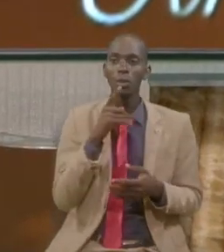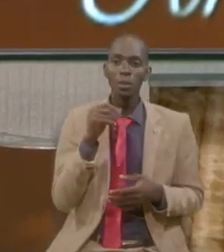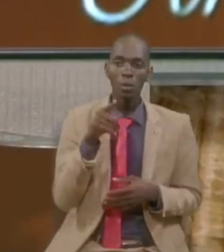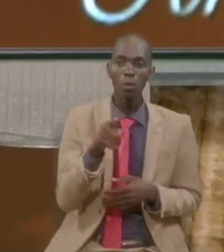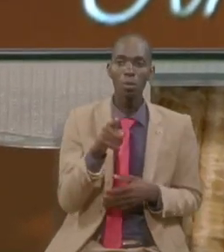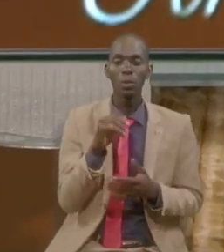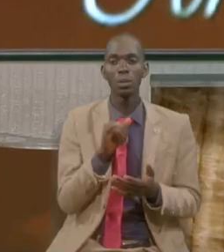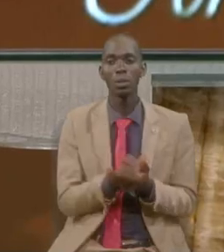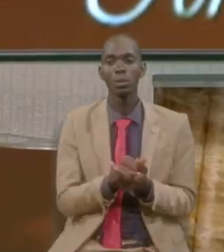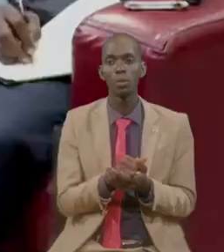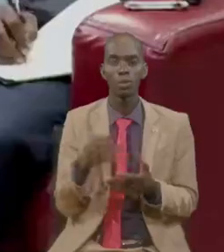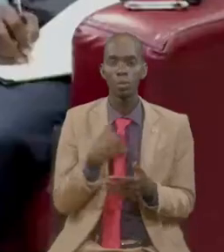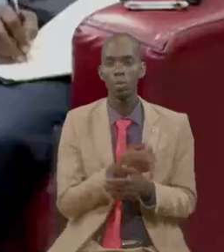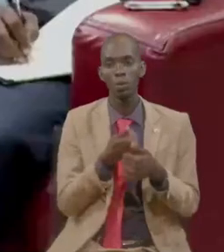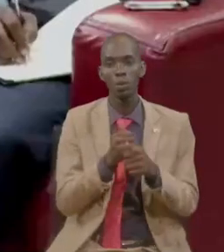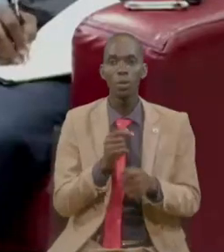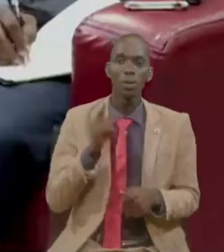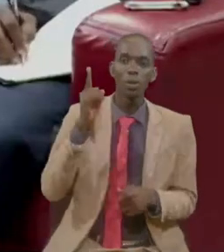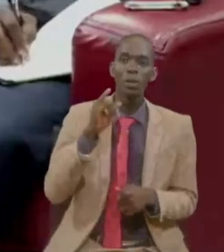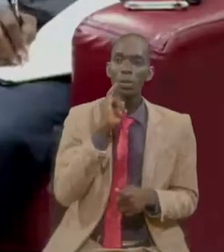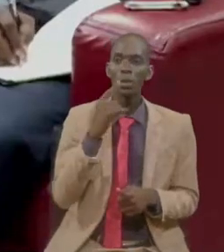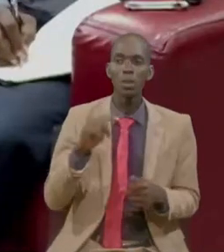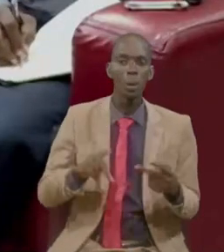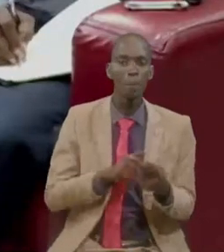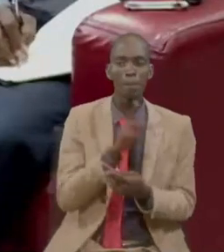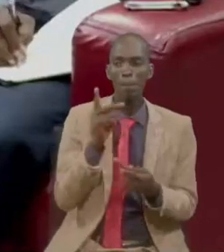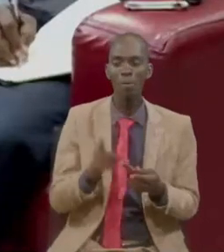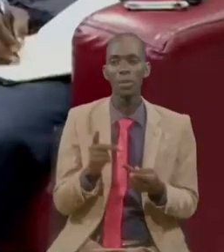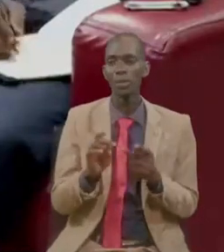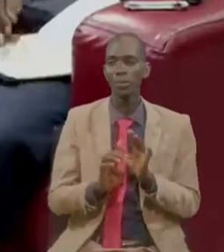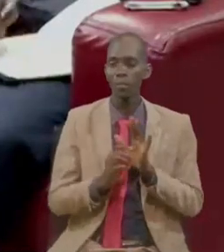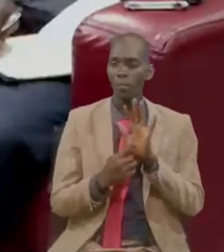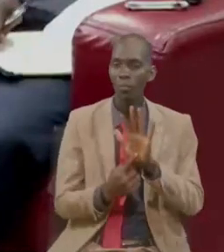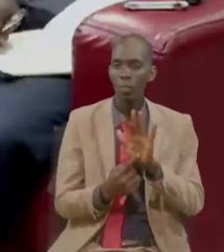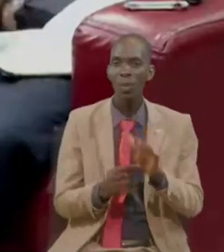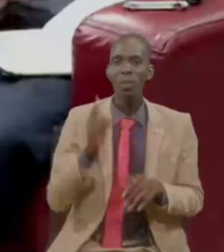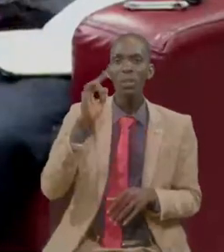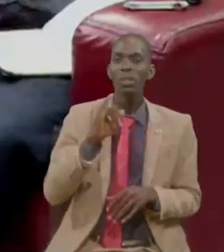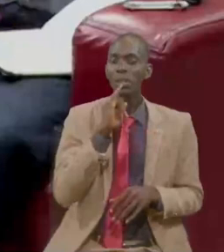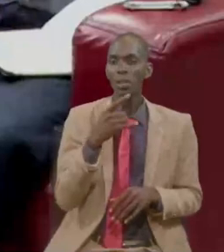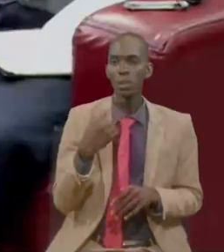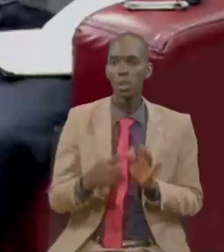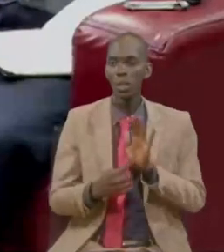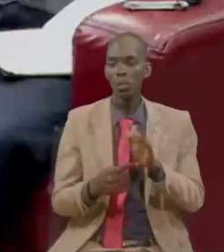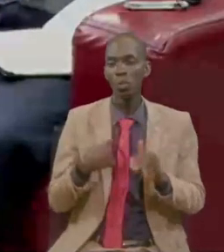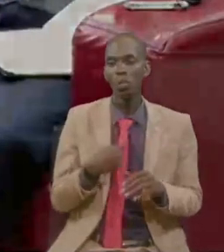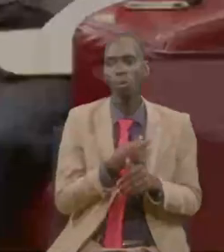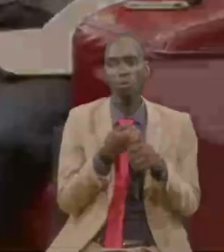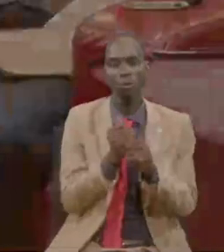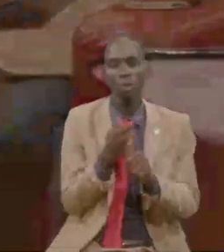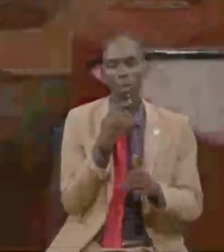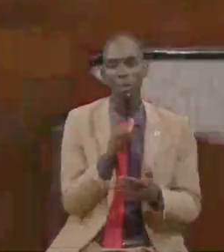suivons. C'est lui qui est l'exemple parfait. C'est lui qui est notre modèle. Et